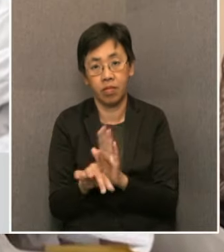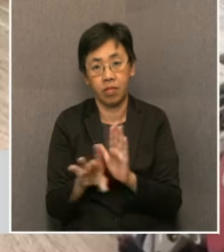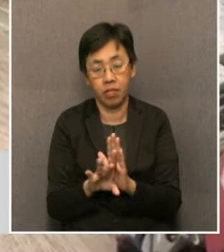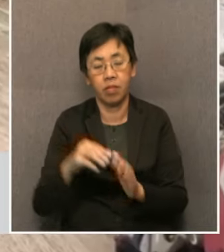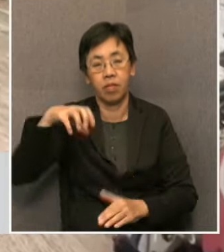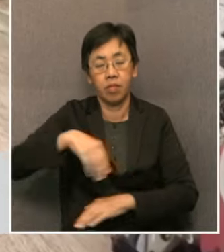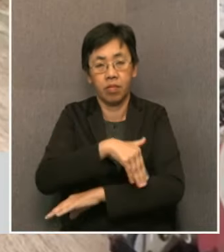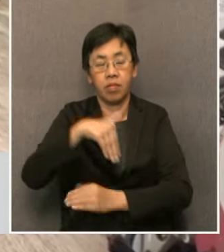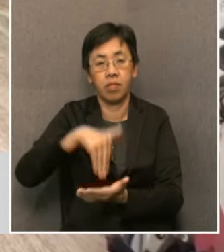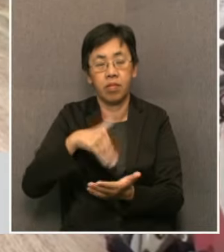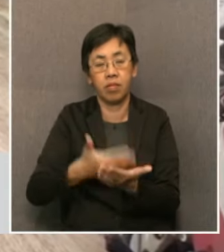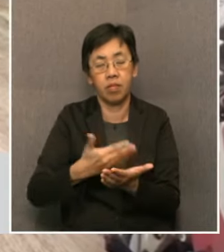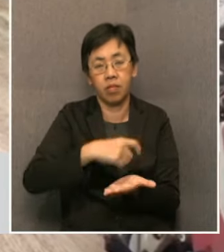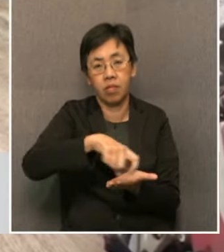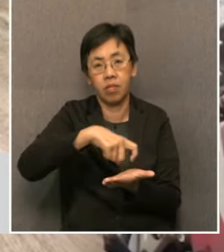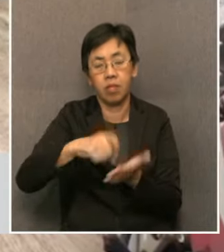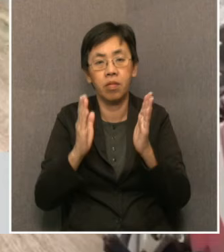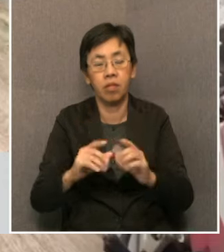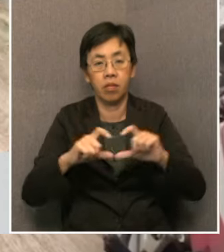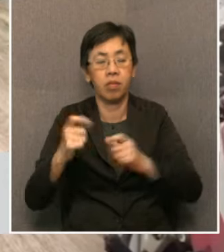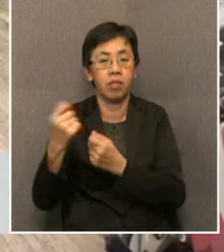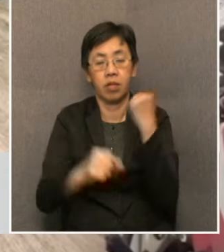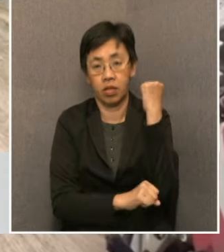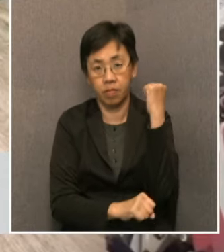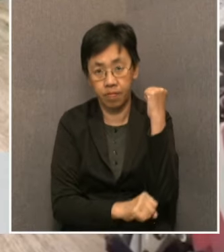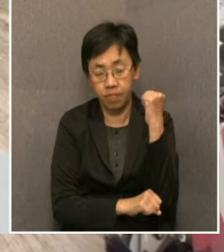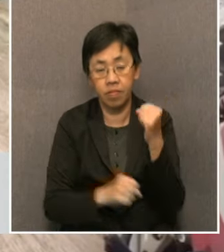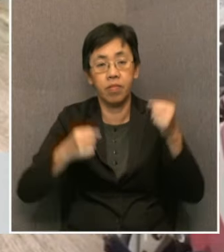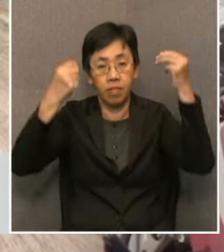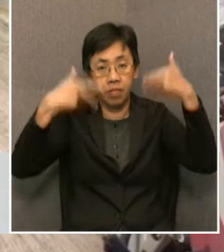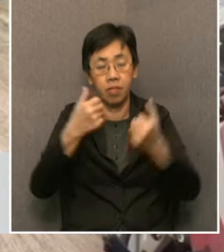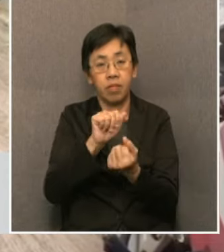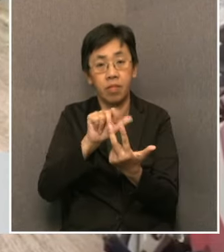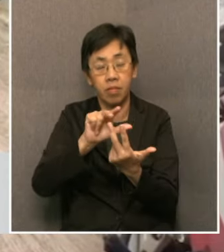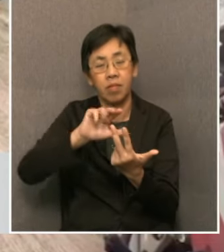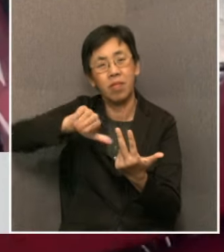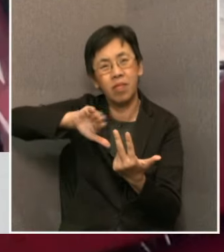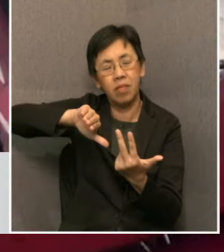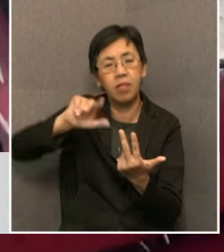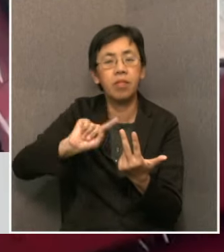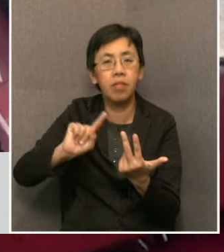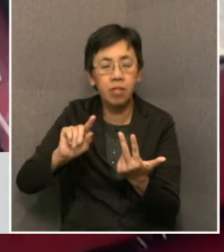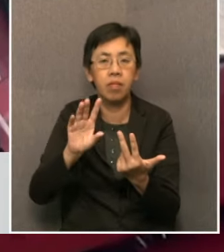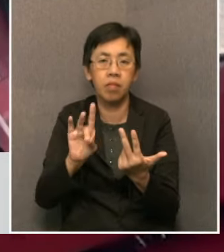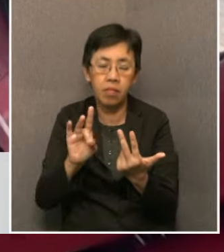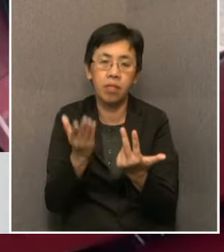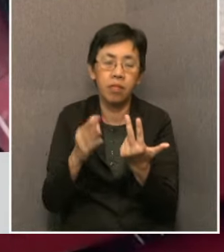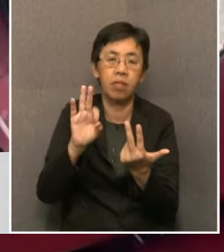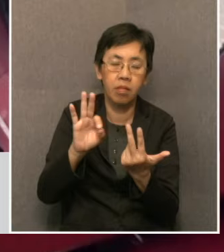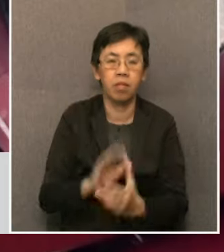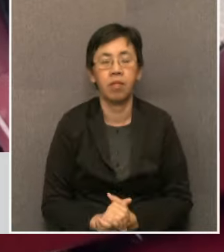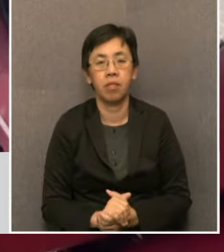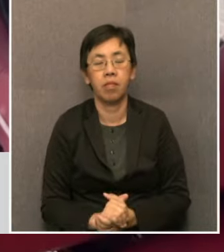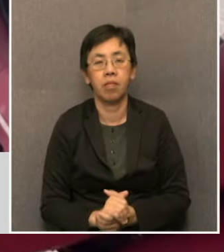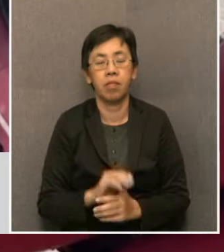กลางโอนเงินให้กับผู้ที่มีบัตรสวิการแ่รัฐมีเลขประจำตัประชาชนหลัสุท้ายเป็นหมายเลข 8 และหมายและ 9 จำ